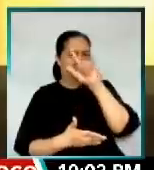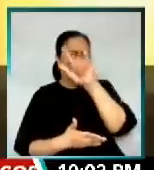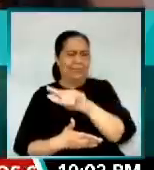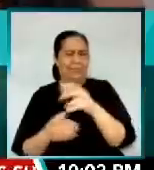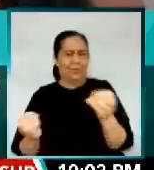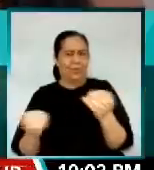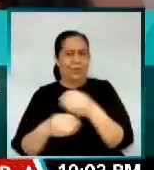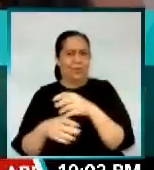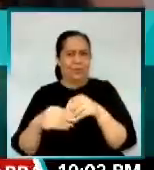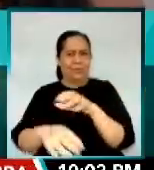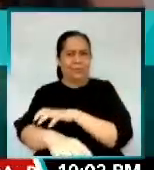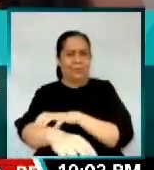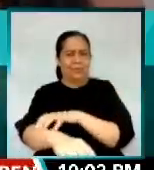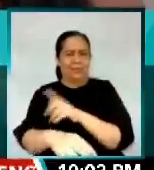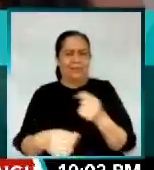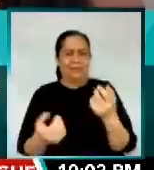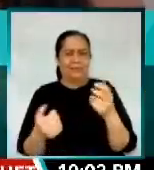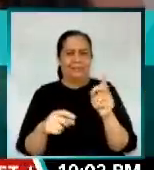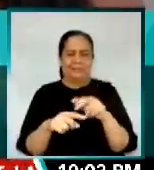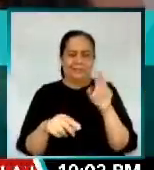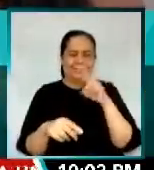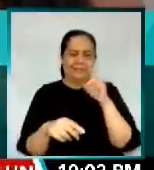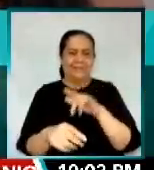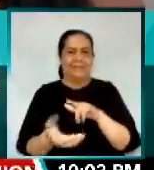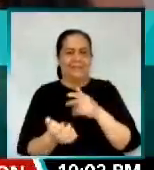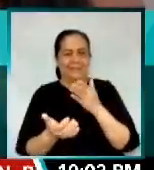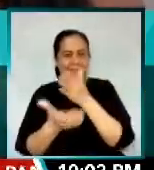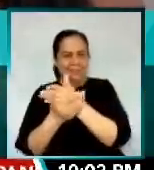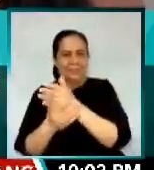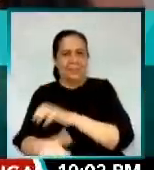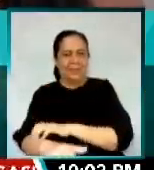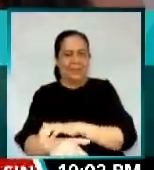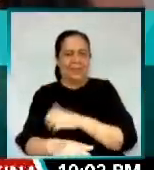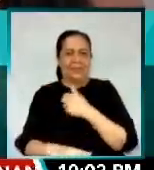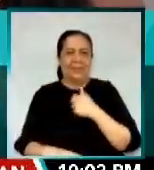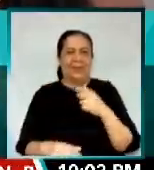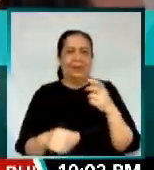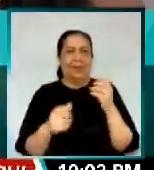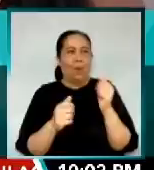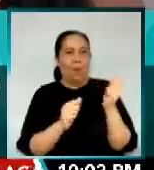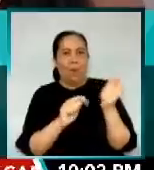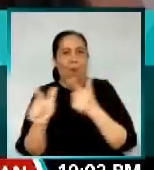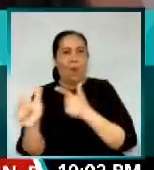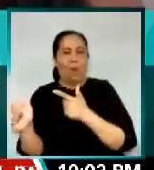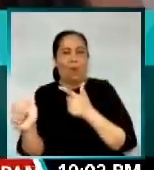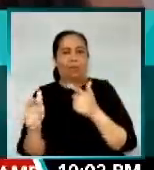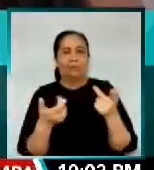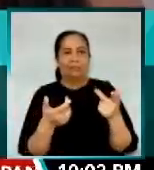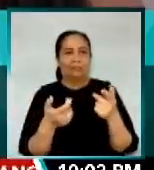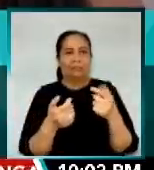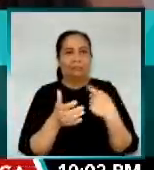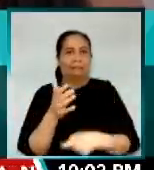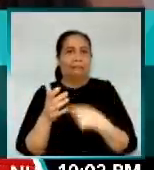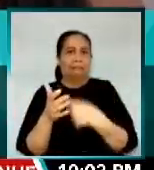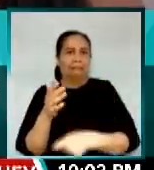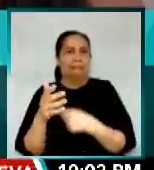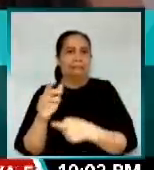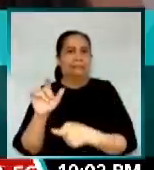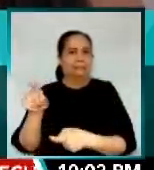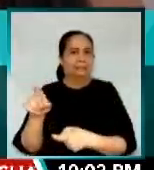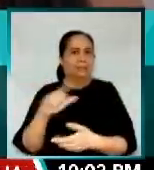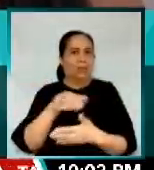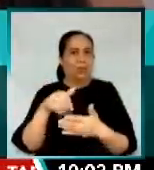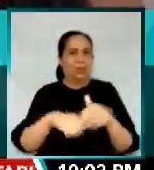Makati. Sobrang ganda po kasi lahat po ng setup dito is gastos po nila. Tapos yun po,